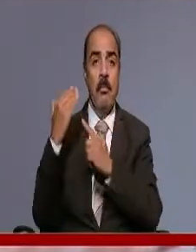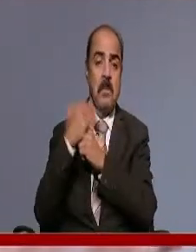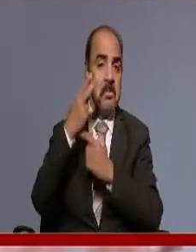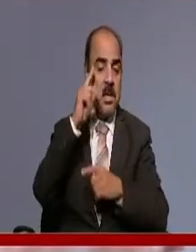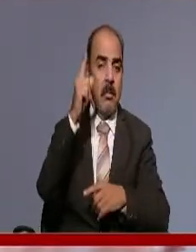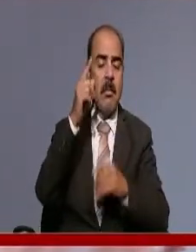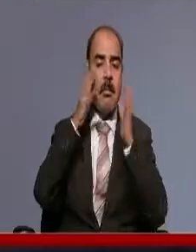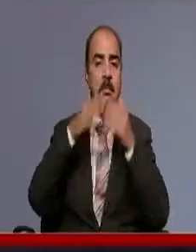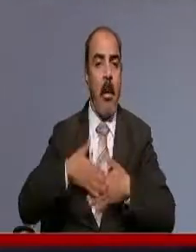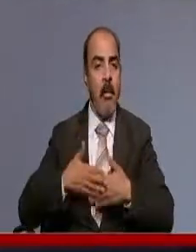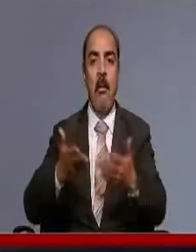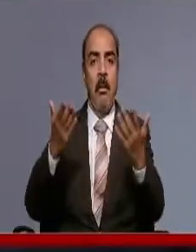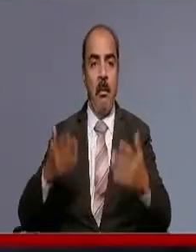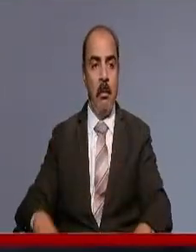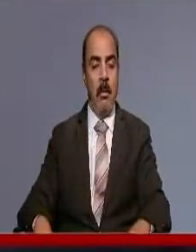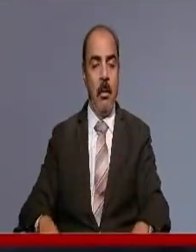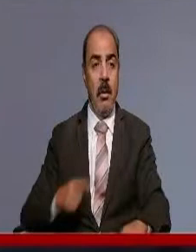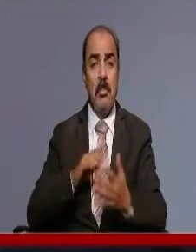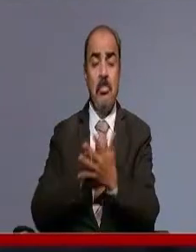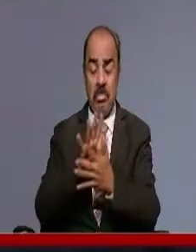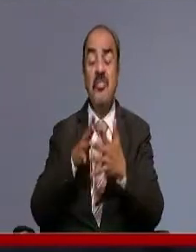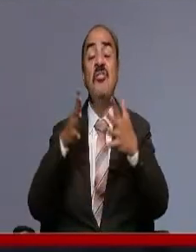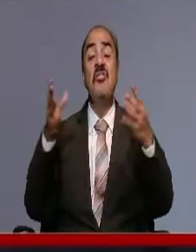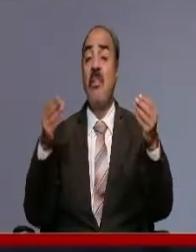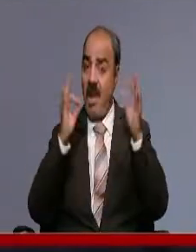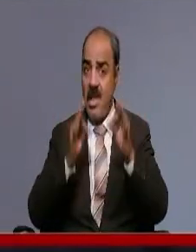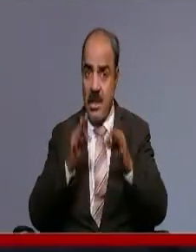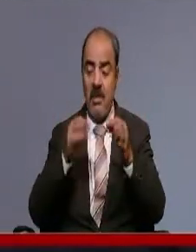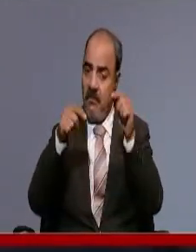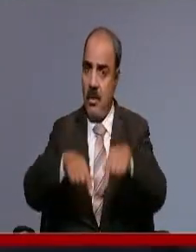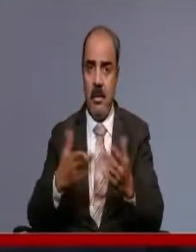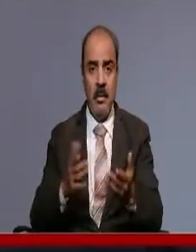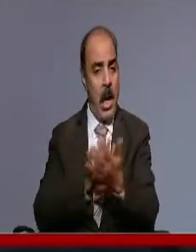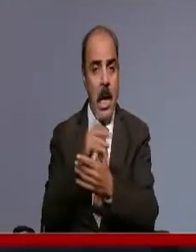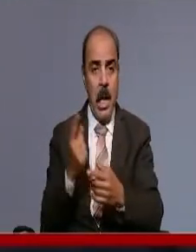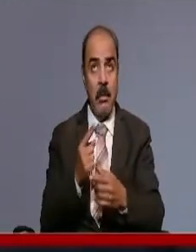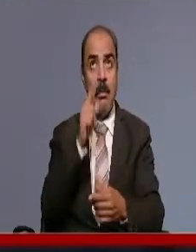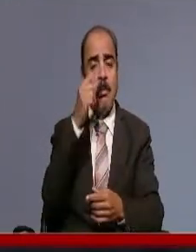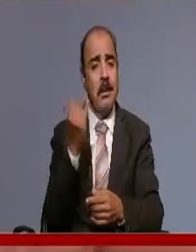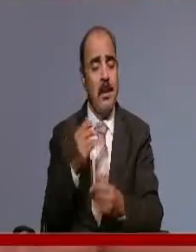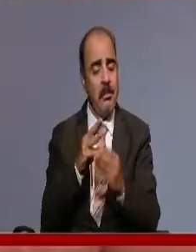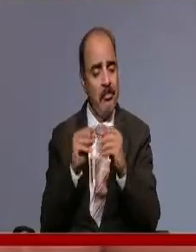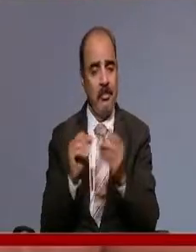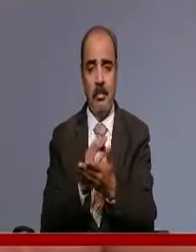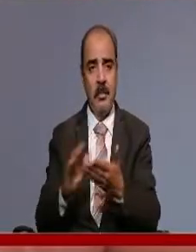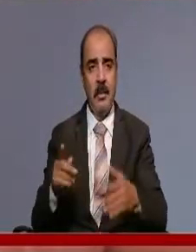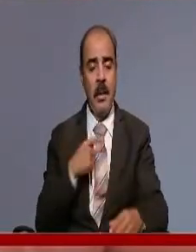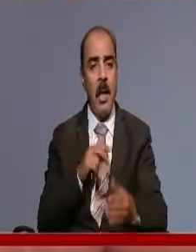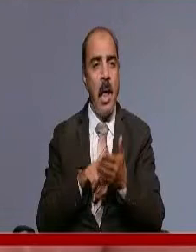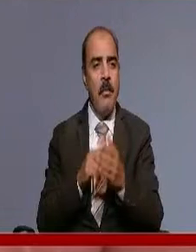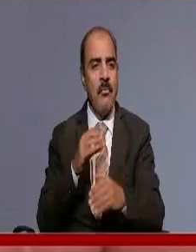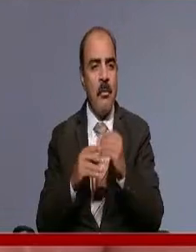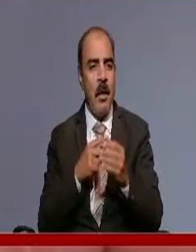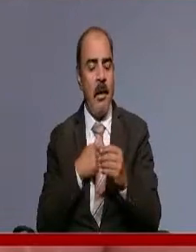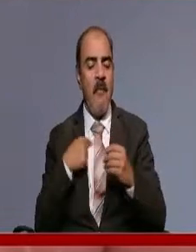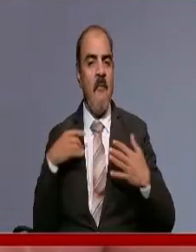صلي. في مشاكل اقف فيك، هقول لك مفيش مشاكل بس ربنا بيقف معايا. ايه الطريقة بقى اللي بتعبري بيها عن